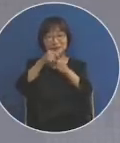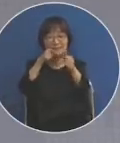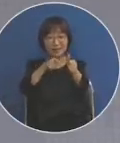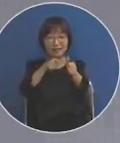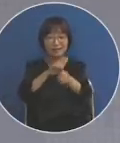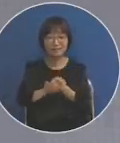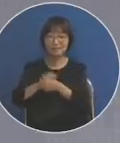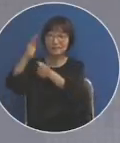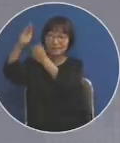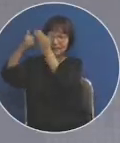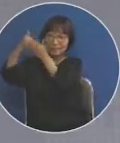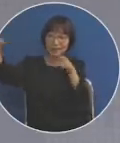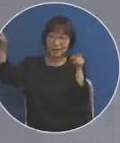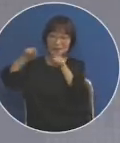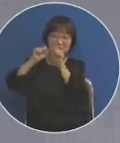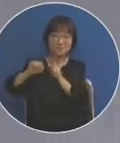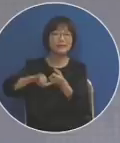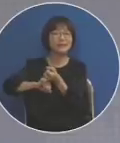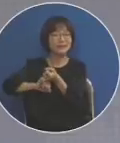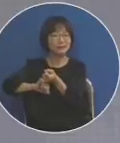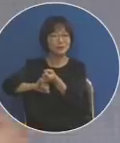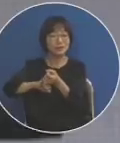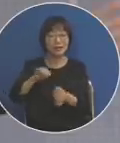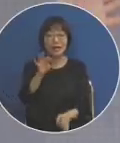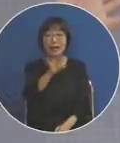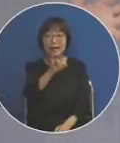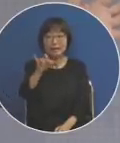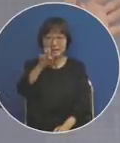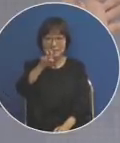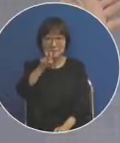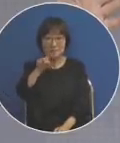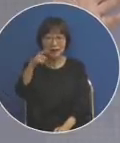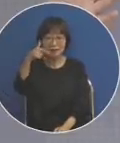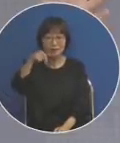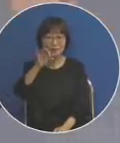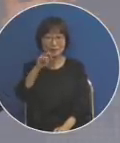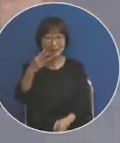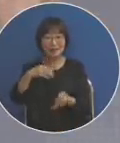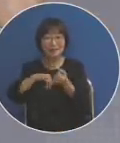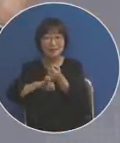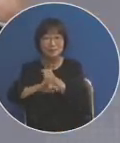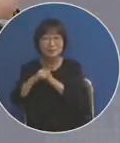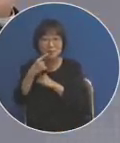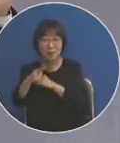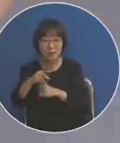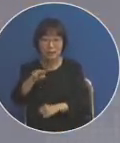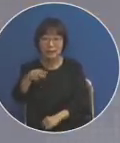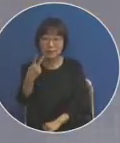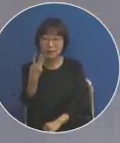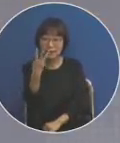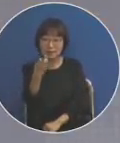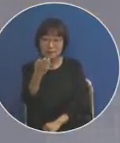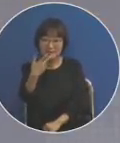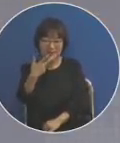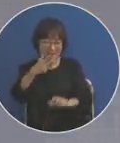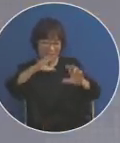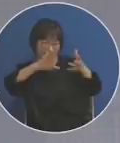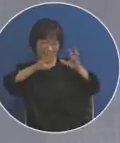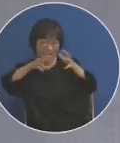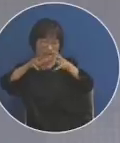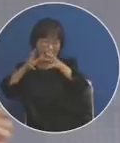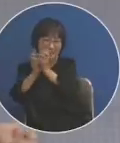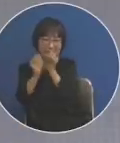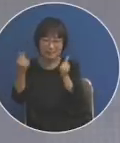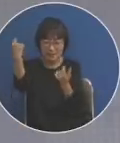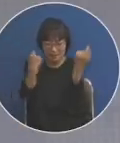God promises to be with us. 임마누엘께 준 약속이 뭘까요? 237개 진짜 나라 사람들이 올 수 있도록 대로를 수축해라.